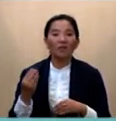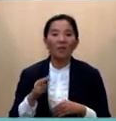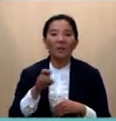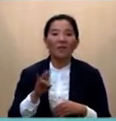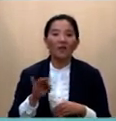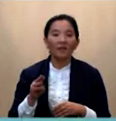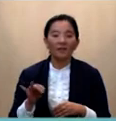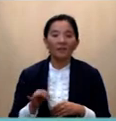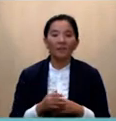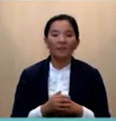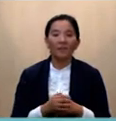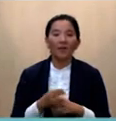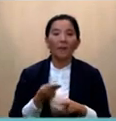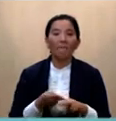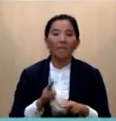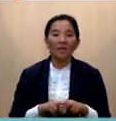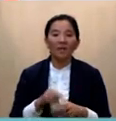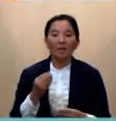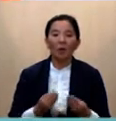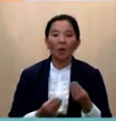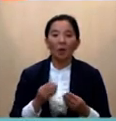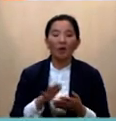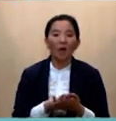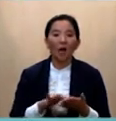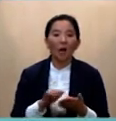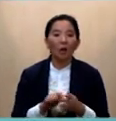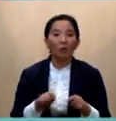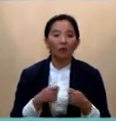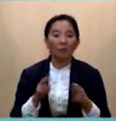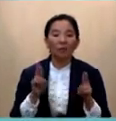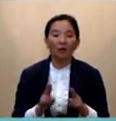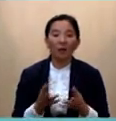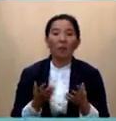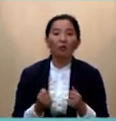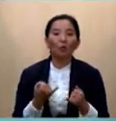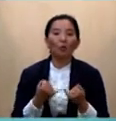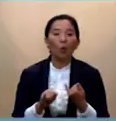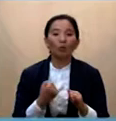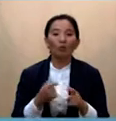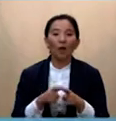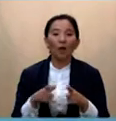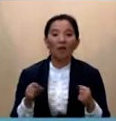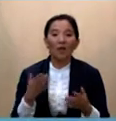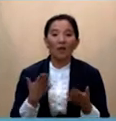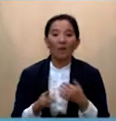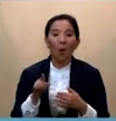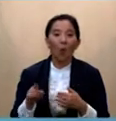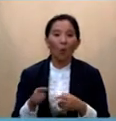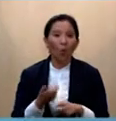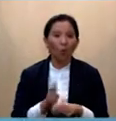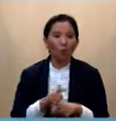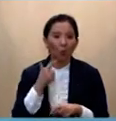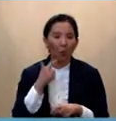пенальти. При этом игрок, нарушивший правила, получает желтую карточку. А если он очень